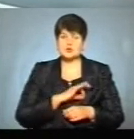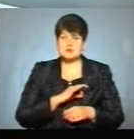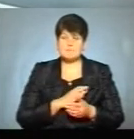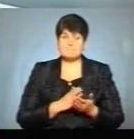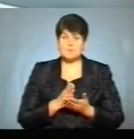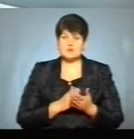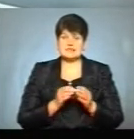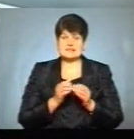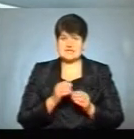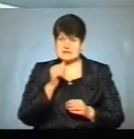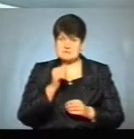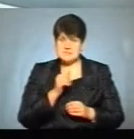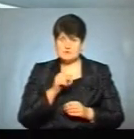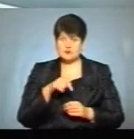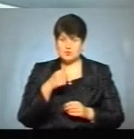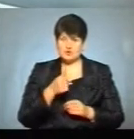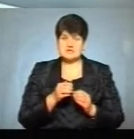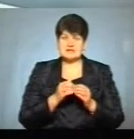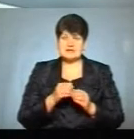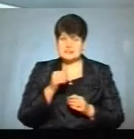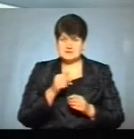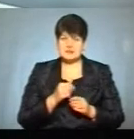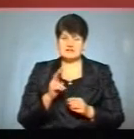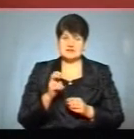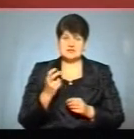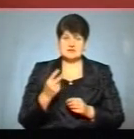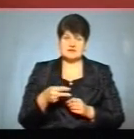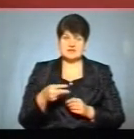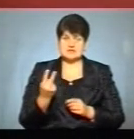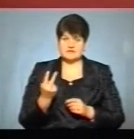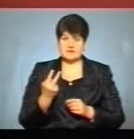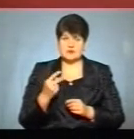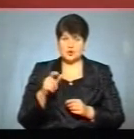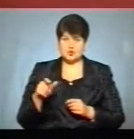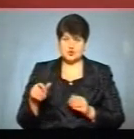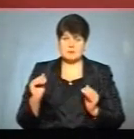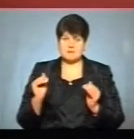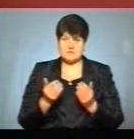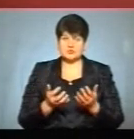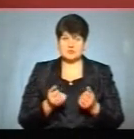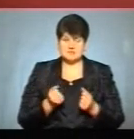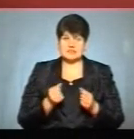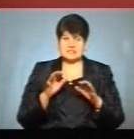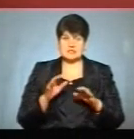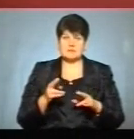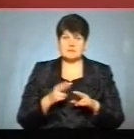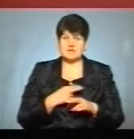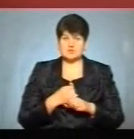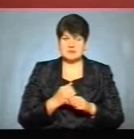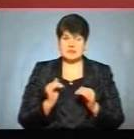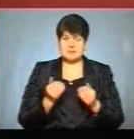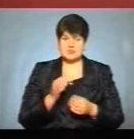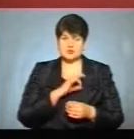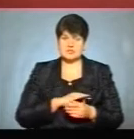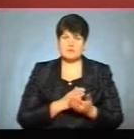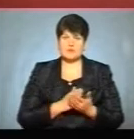за 10 місяців, то цього року за 10 місяців на 222 особи менше отримали статус безробітного і менше скористались послугами.